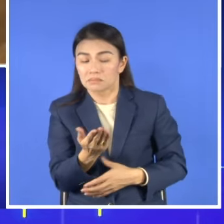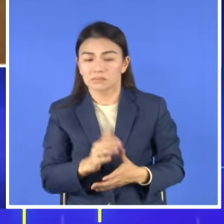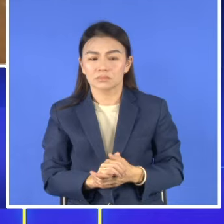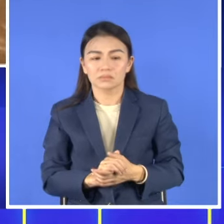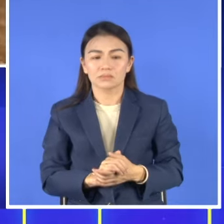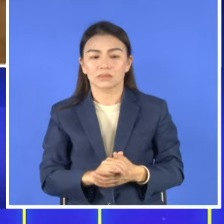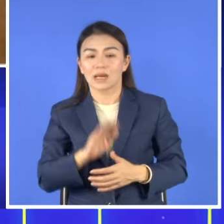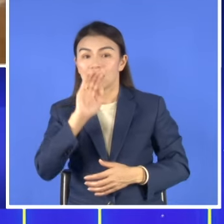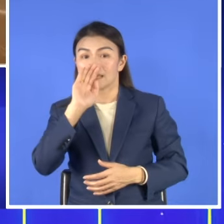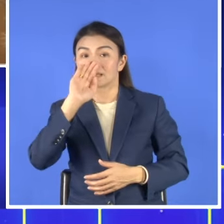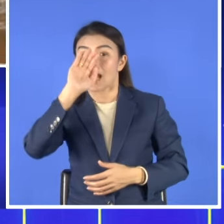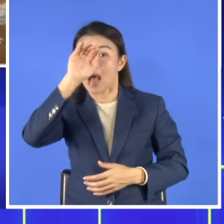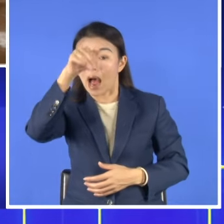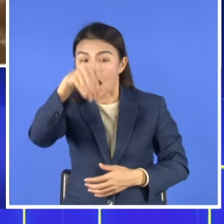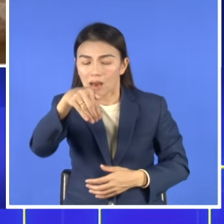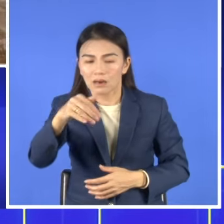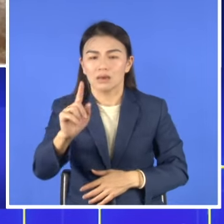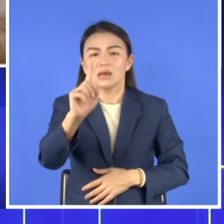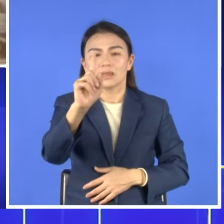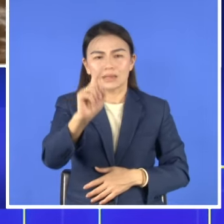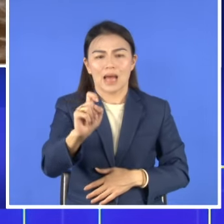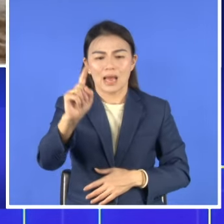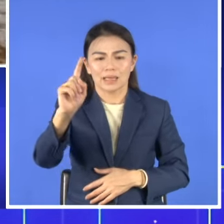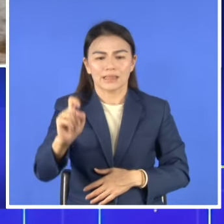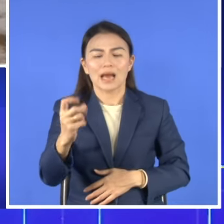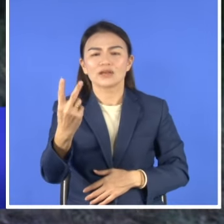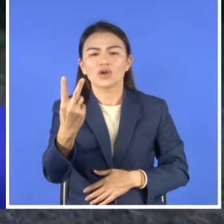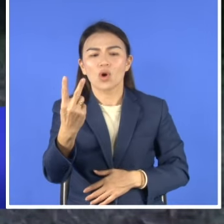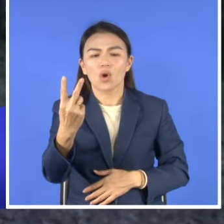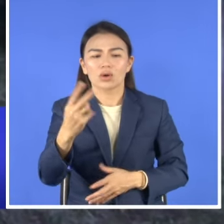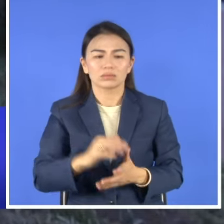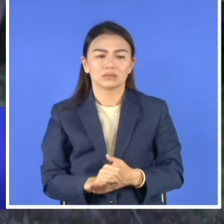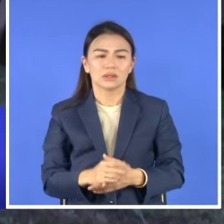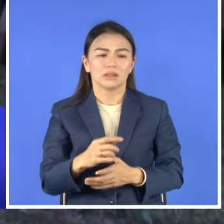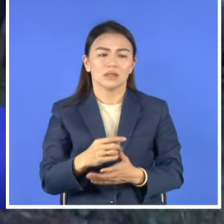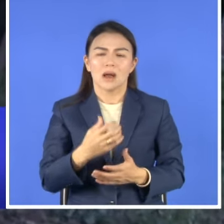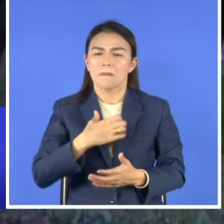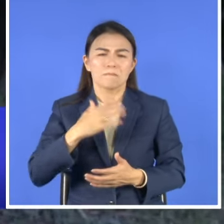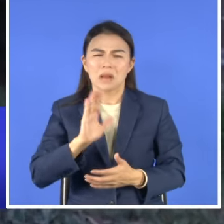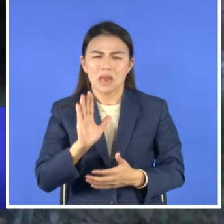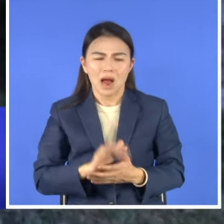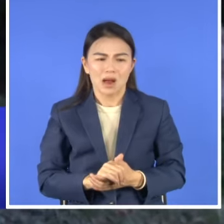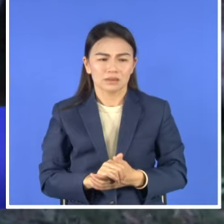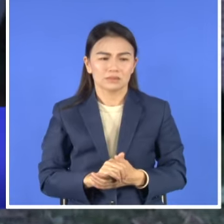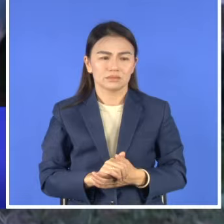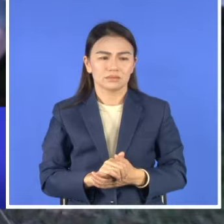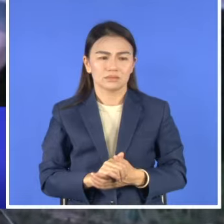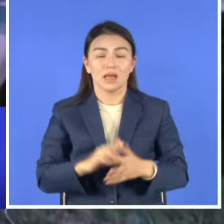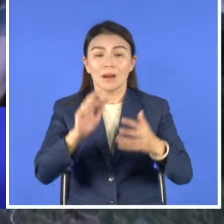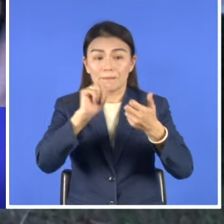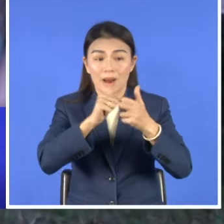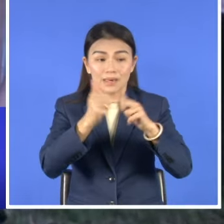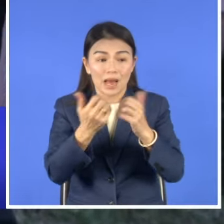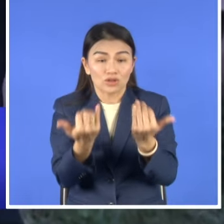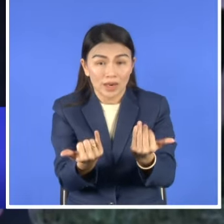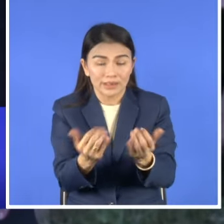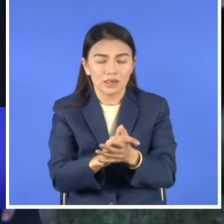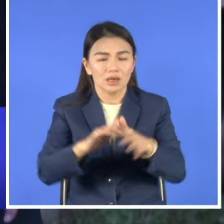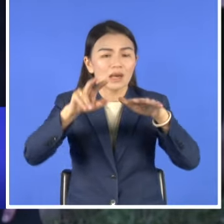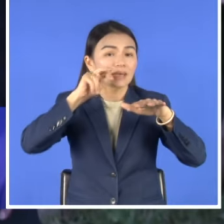เสียช้างไป 2เชือกน่ะนะทั้งๆที่ก็ไม่ได้มีใครอยากจะให้เกิดเหตุการณ์แบบนี้ขึ้นสถานการณ์ล่าล่าสุดเริ่มคลี่คลายแล้วค่ะ